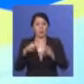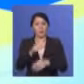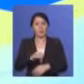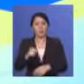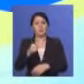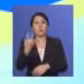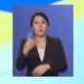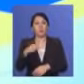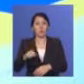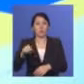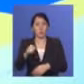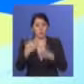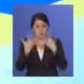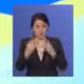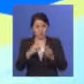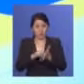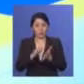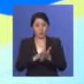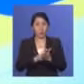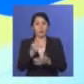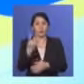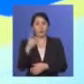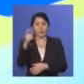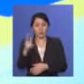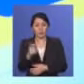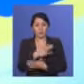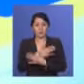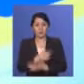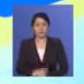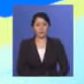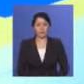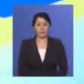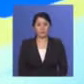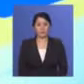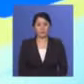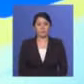17 тамыз бен 20 тамыз күндері тіркелген өртте 2 адам қайтты.